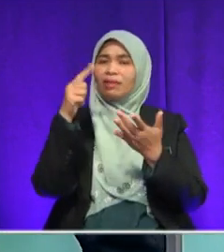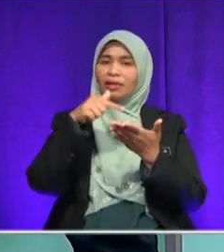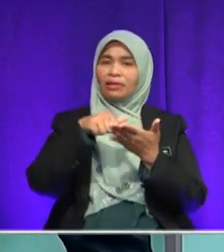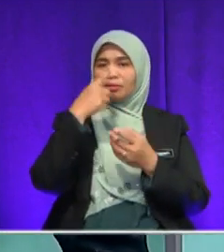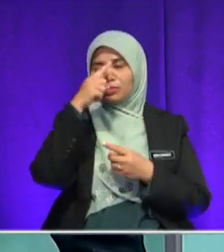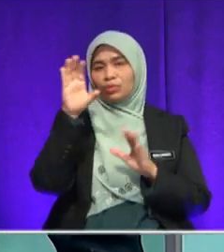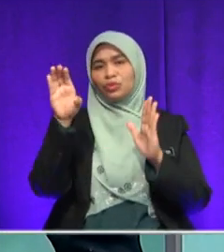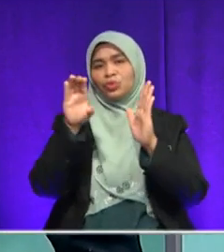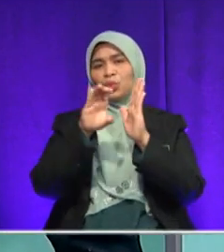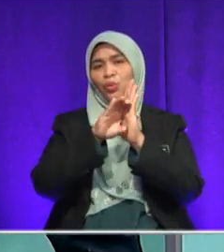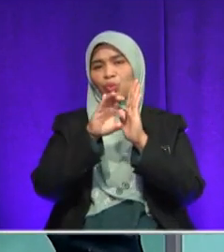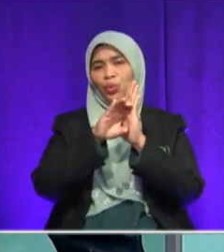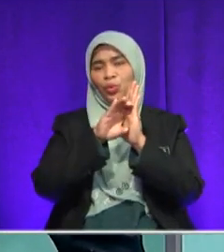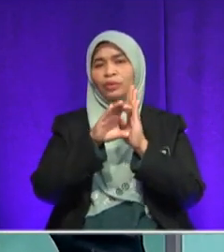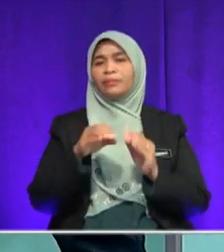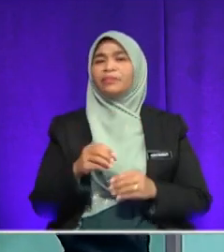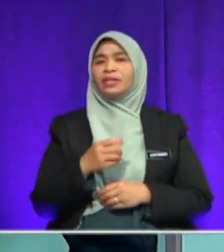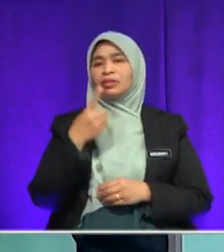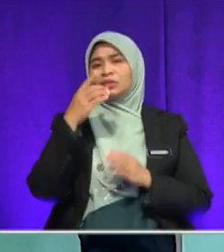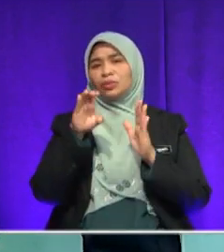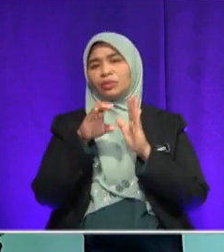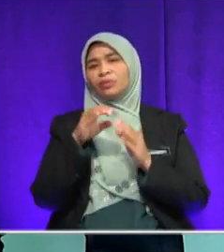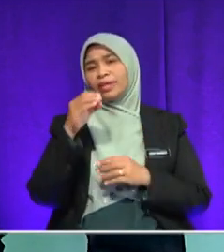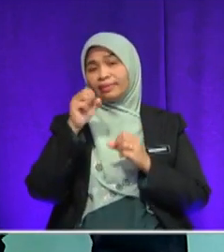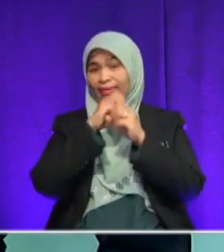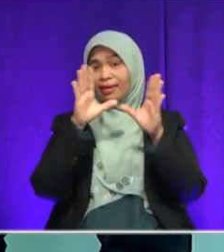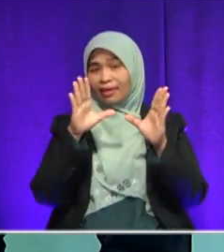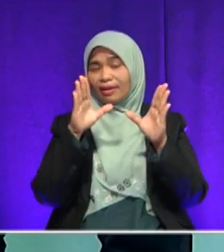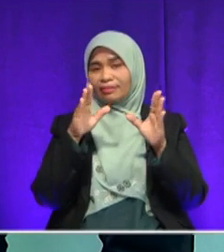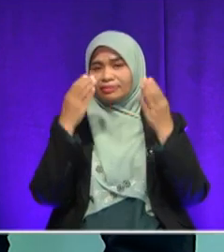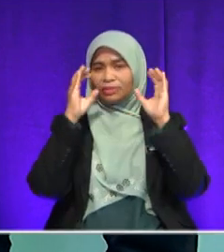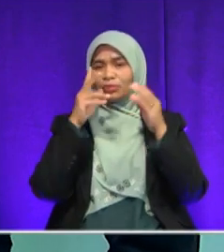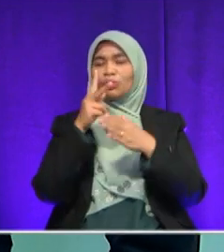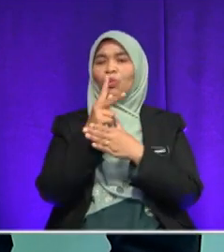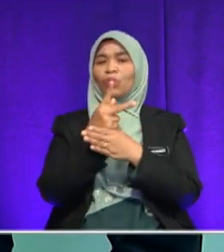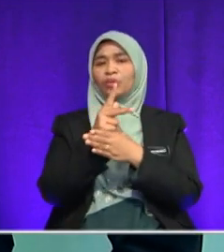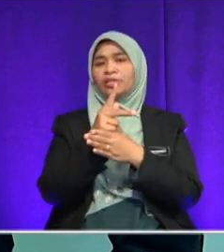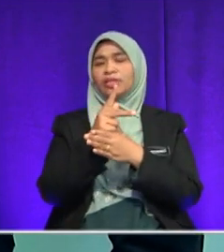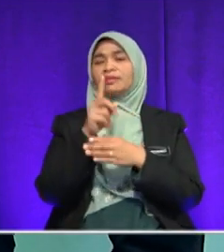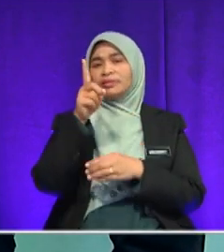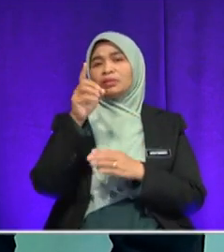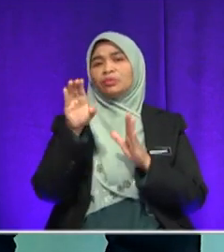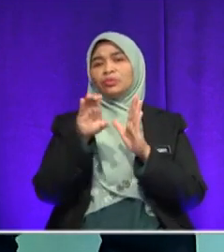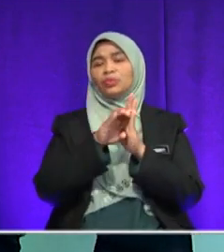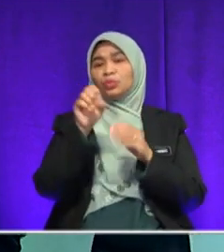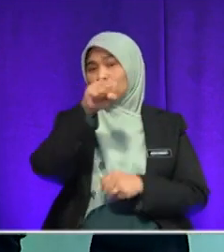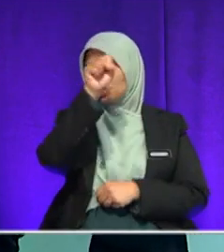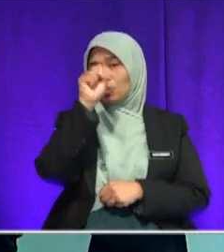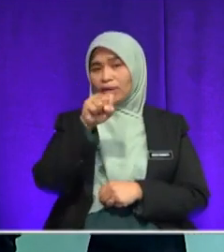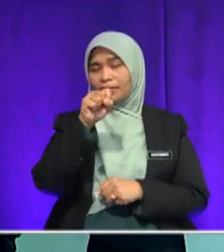kata tugas terangkan, cikgu kongsikan satu soalan contoh untuk kertas 2